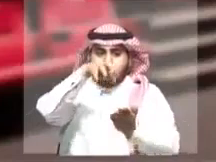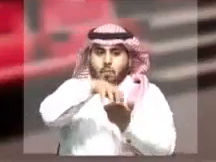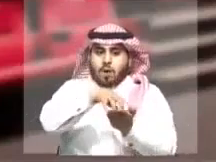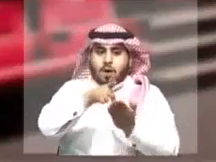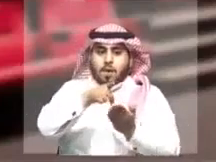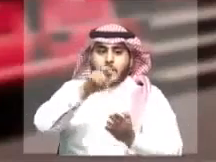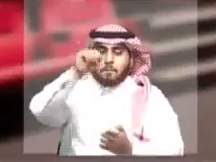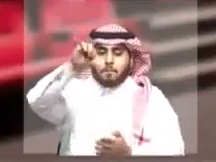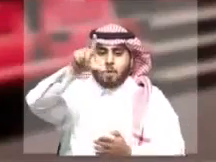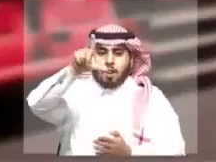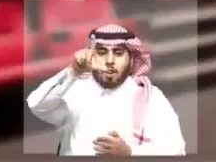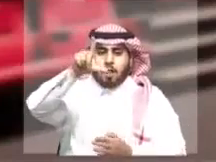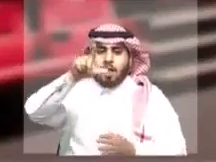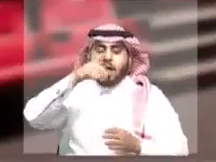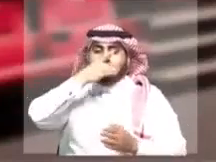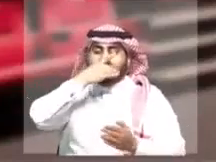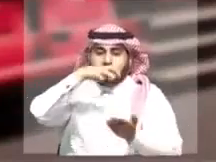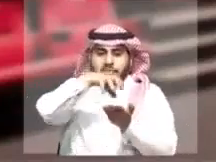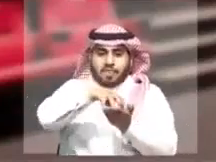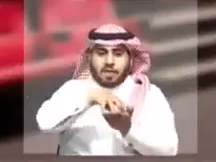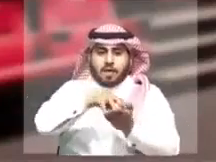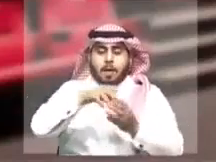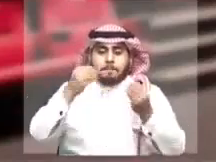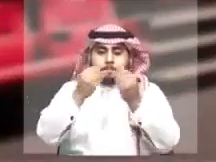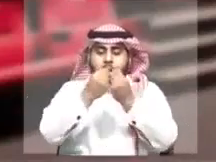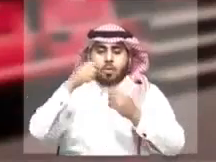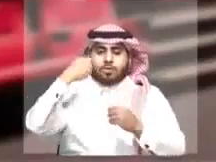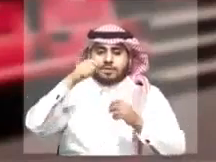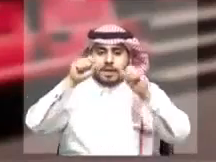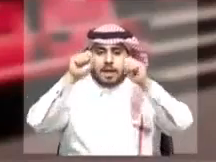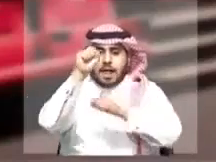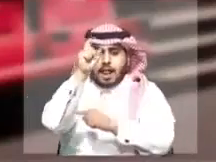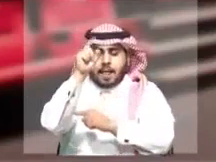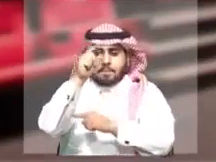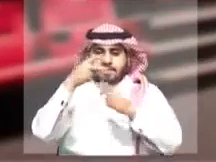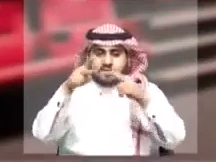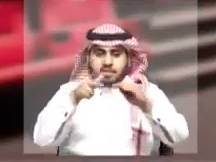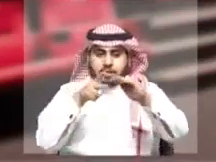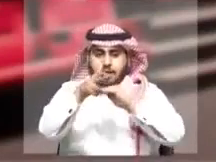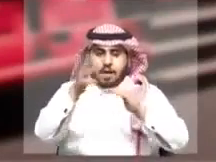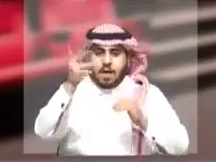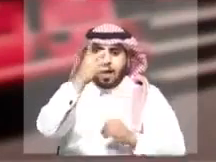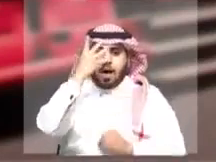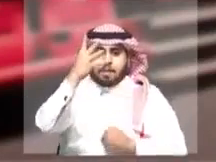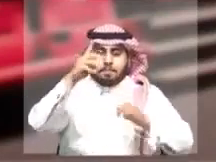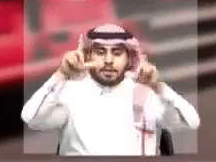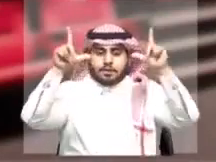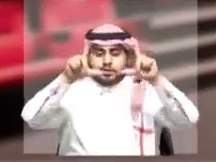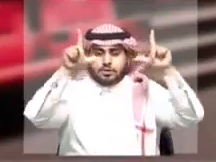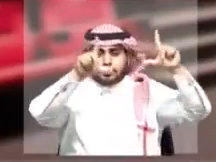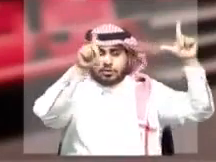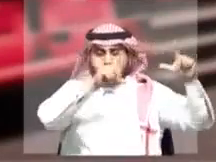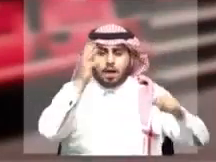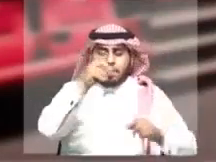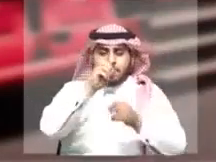بارك بحضور وزير الثقافة والإعلام الدكتور عواد العواد. وشهد حفل التدشين افتتاح 4 شاشات عرض